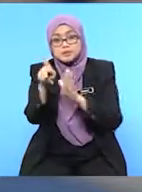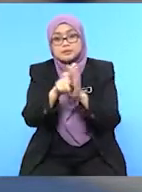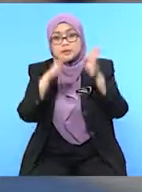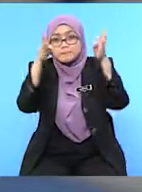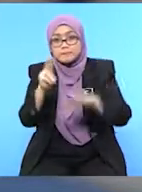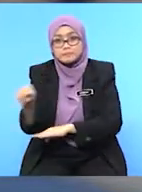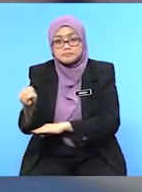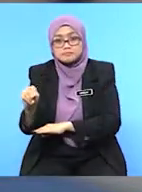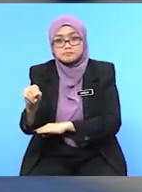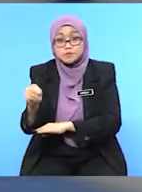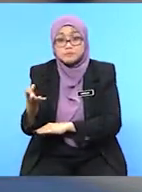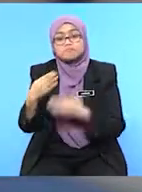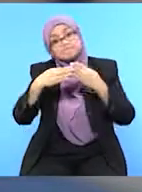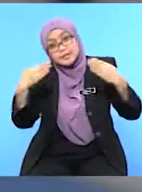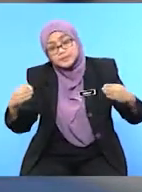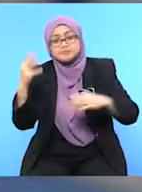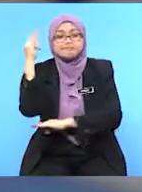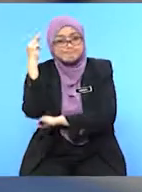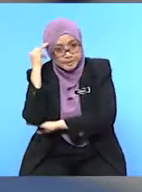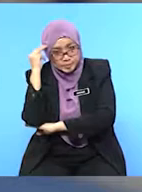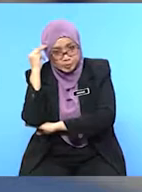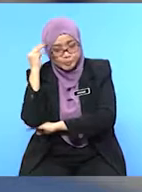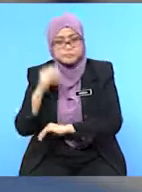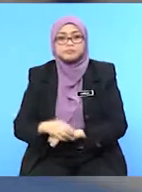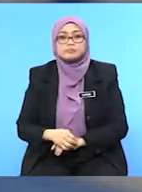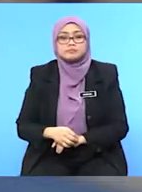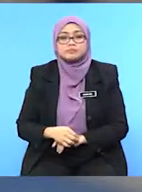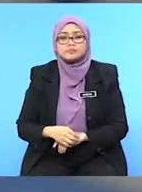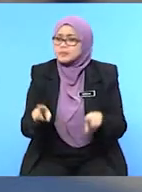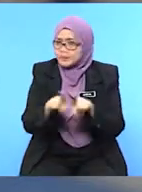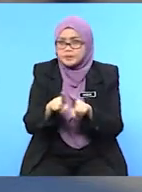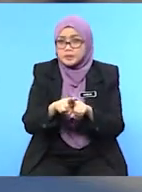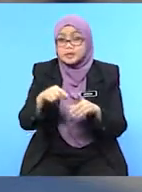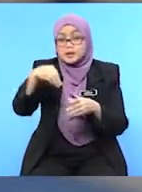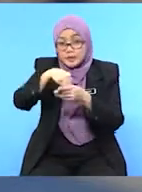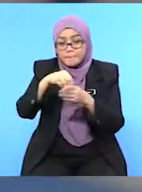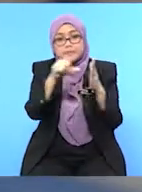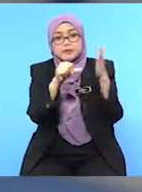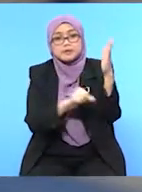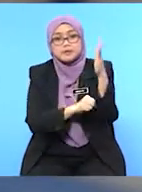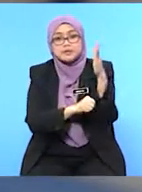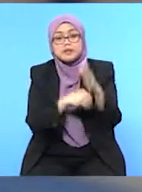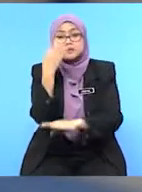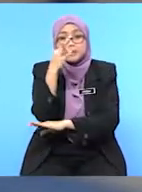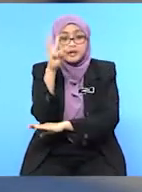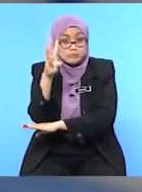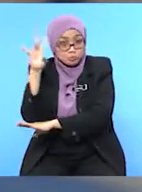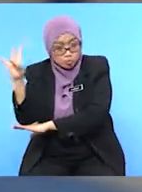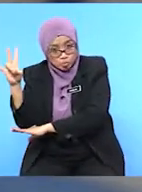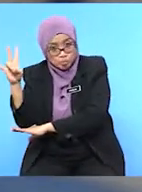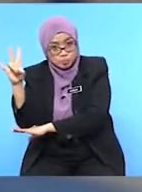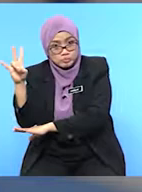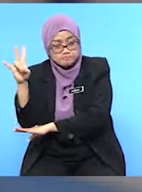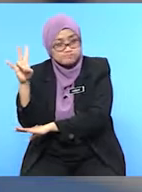bahasa Melayu begitu juga dalam atau bahasa rasain 1967 yang telah